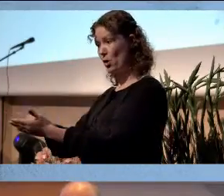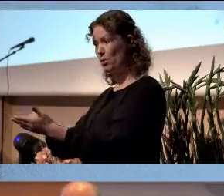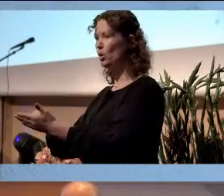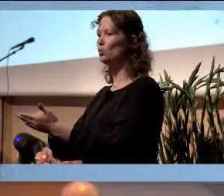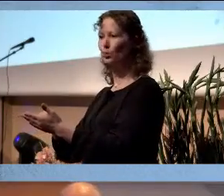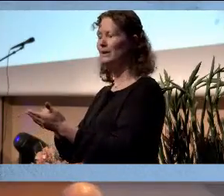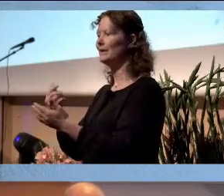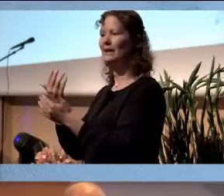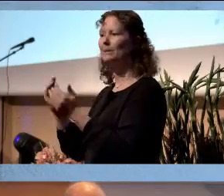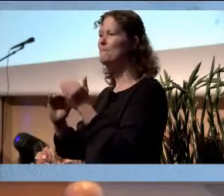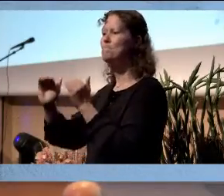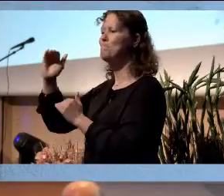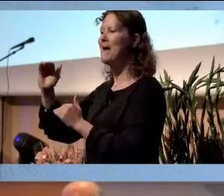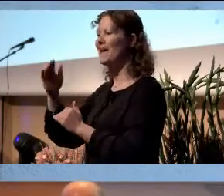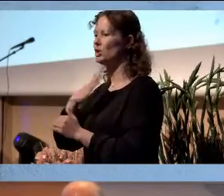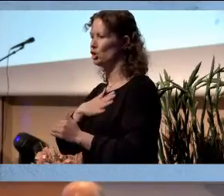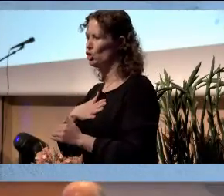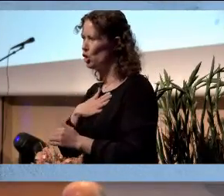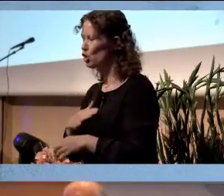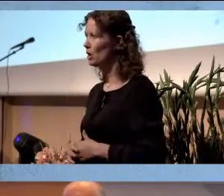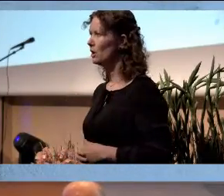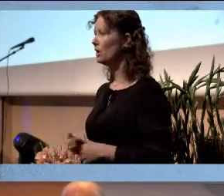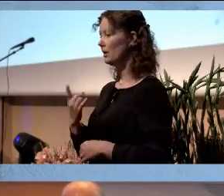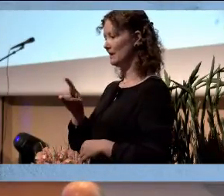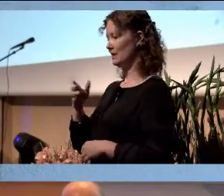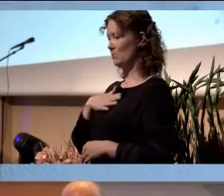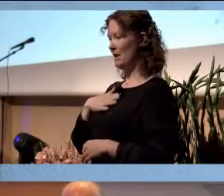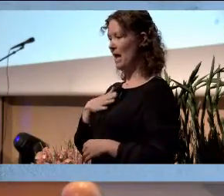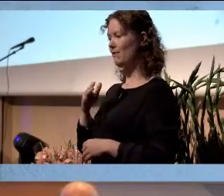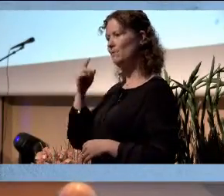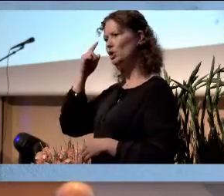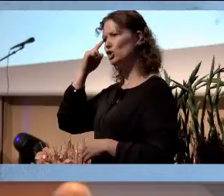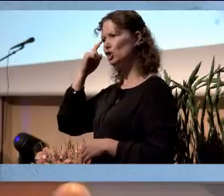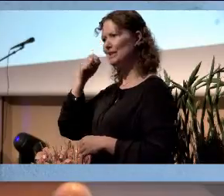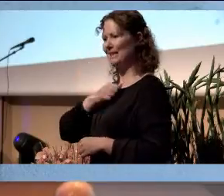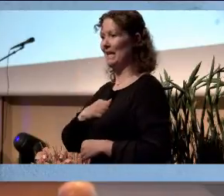bli sykere. De som lever med psykiske